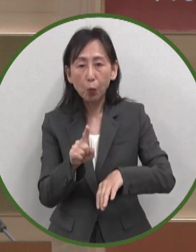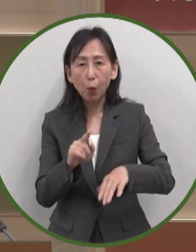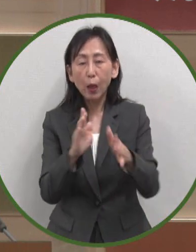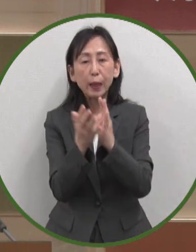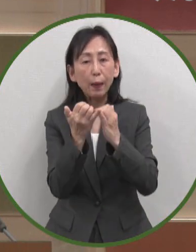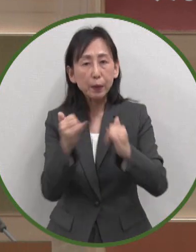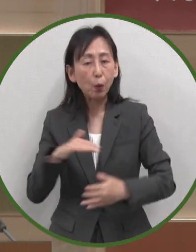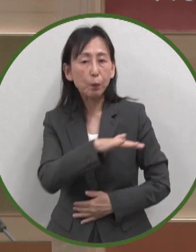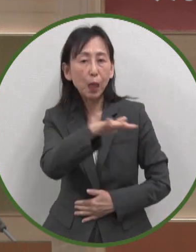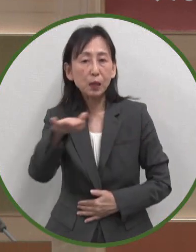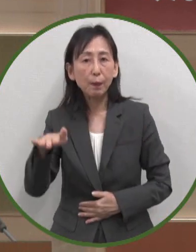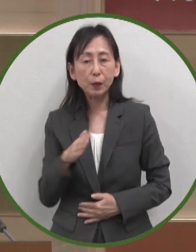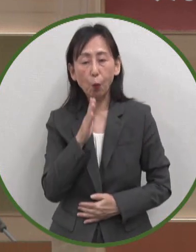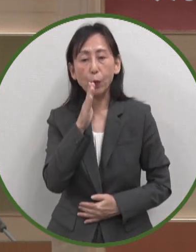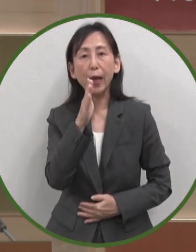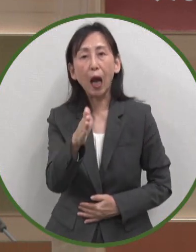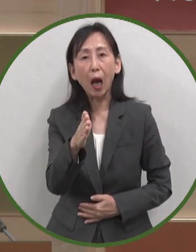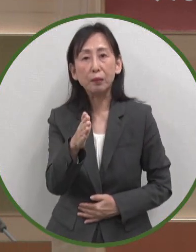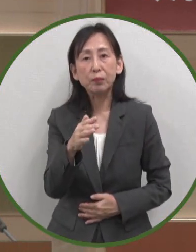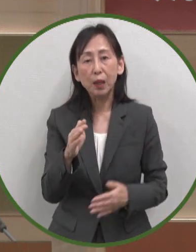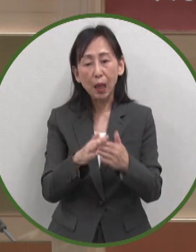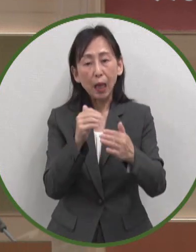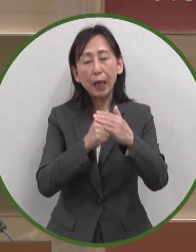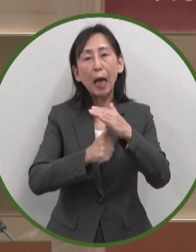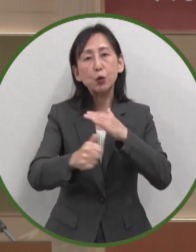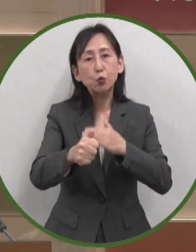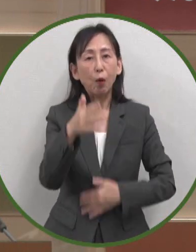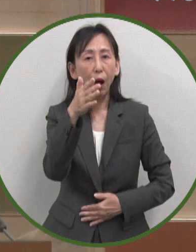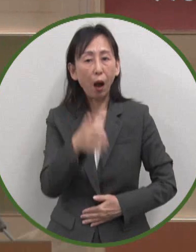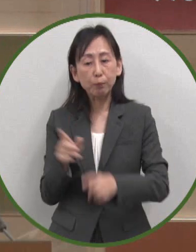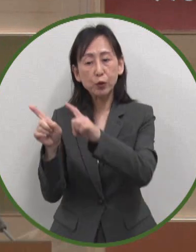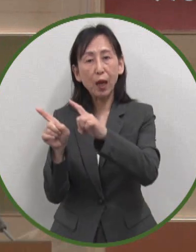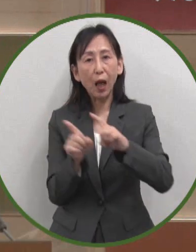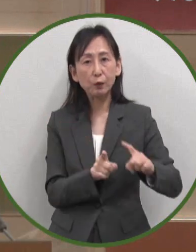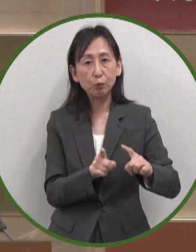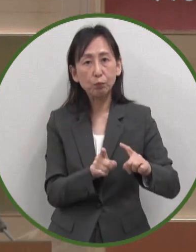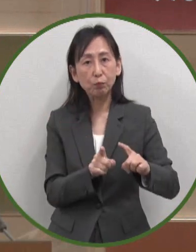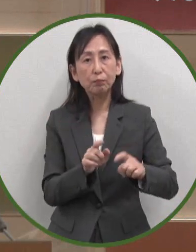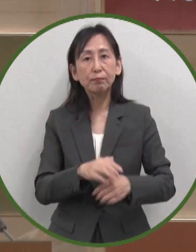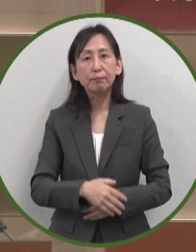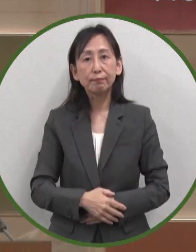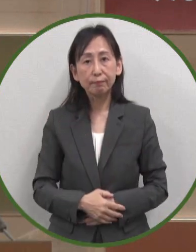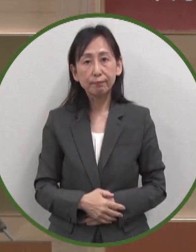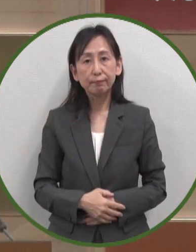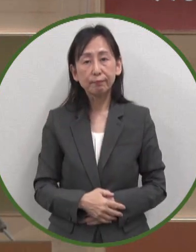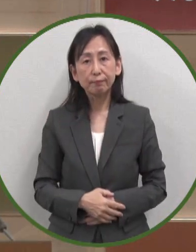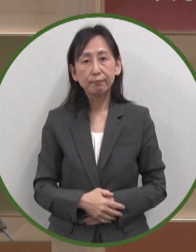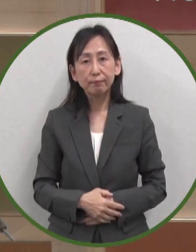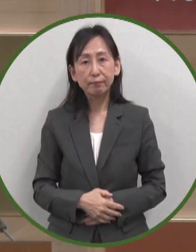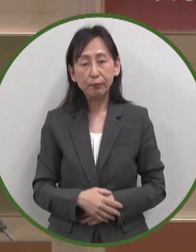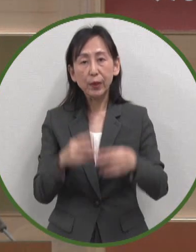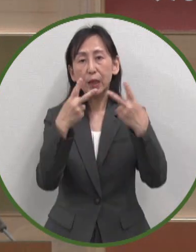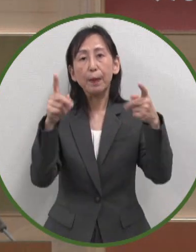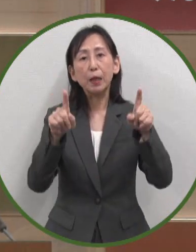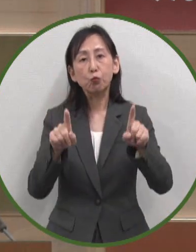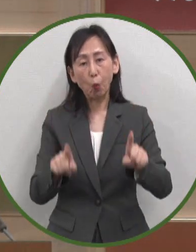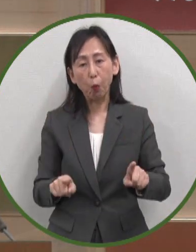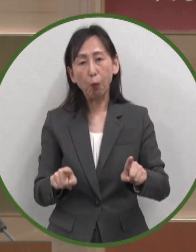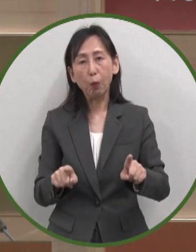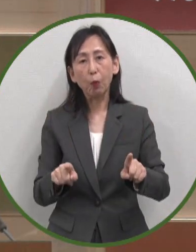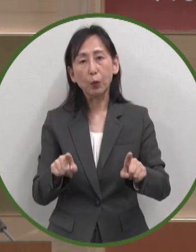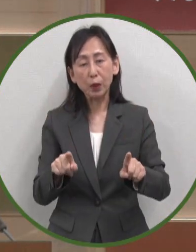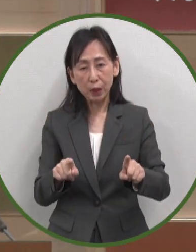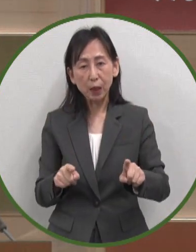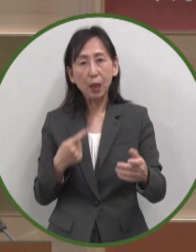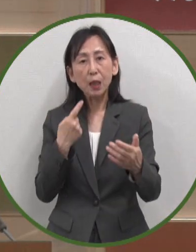お願いですね、外出は半分に減らしていただく、それからイベントに